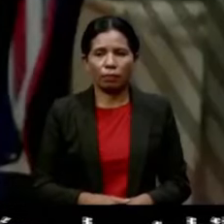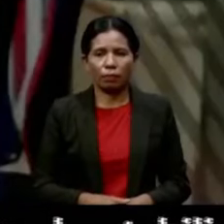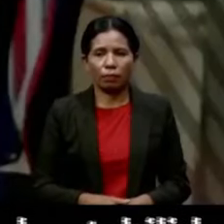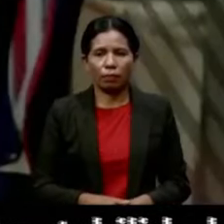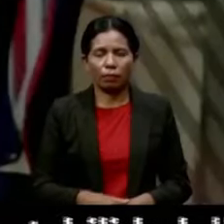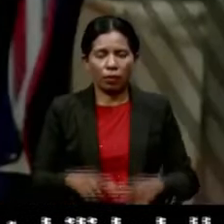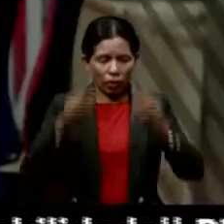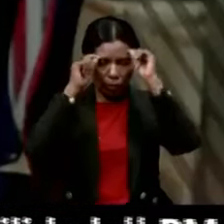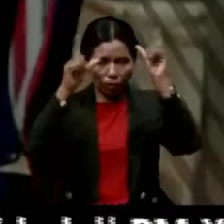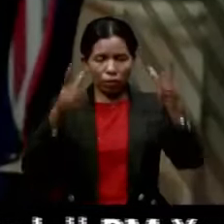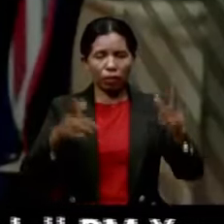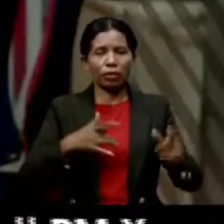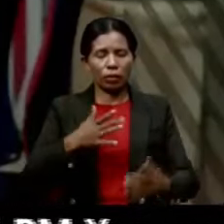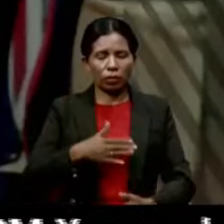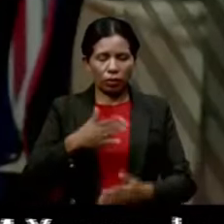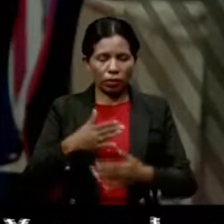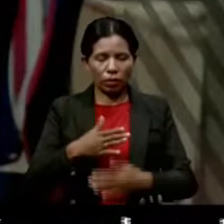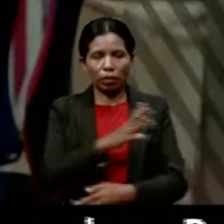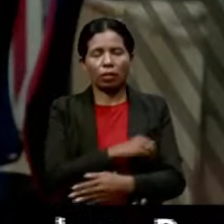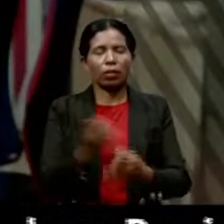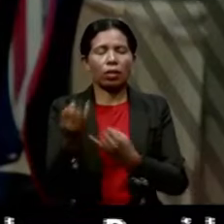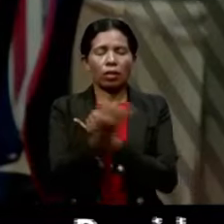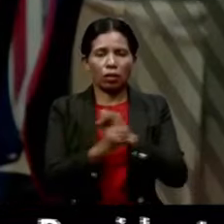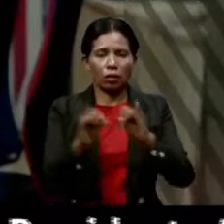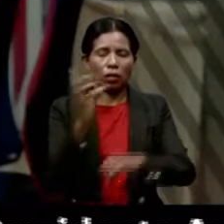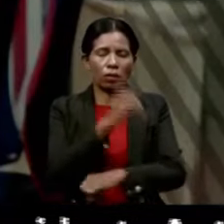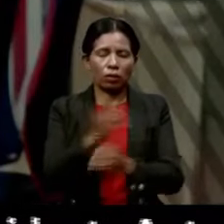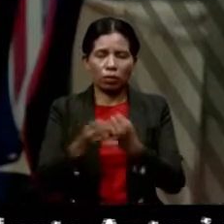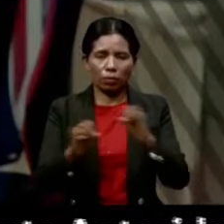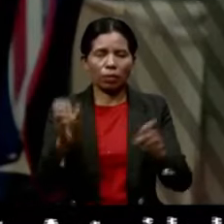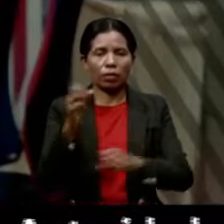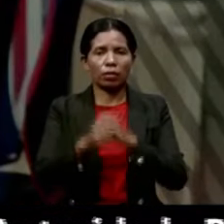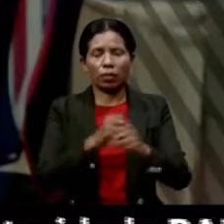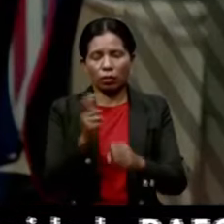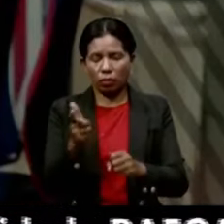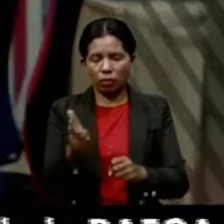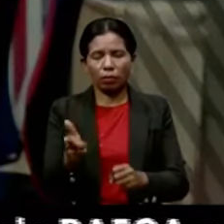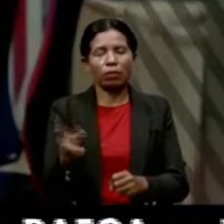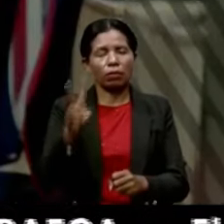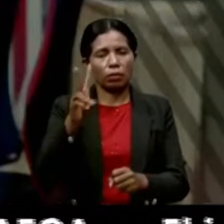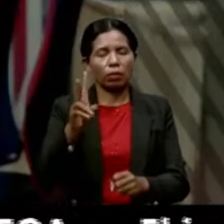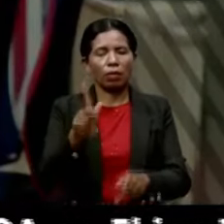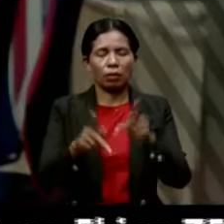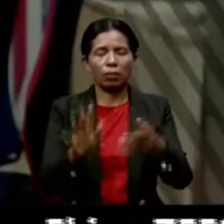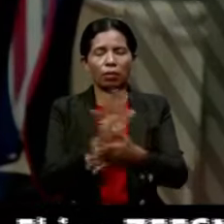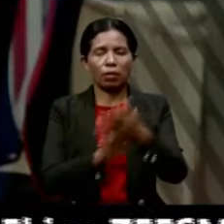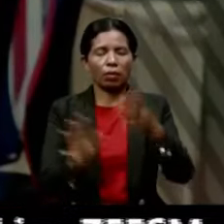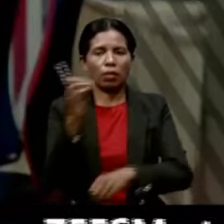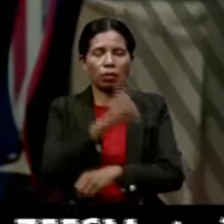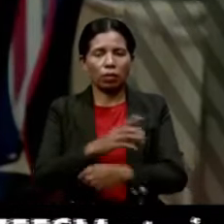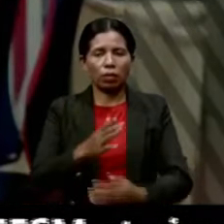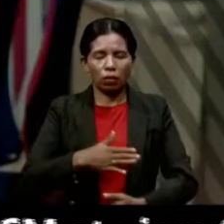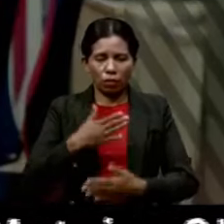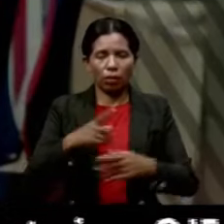Timoruan sente orgulho ho como oração loron restauração independência badala ronu sen rua. Comunidade Balu celebra loron restauração ne ho